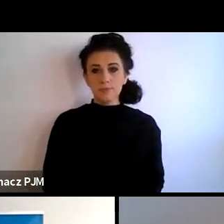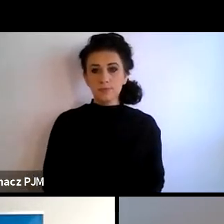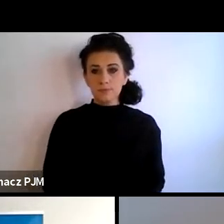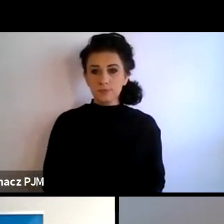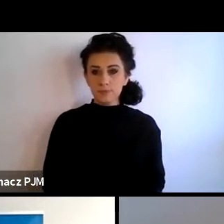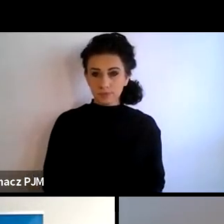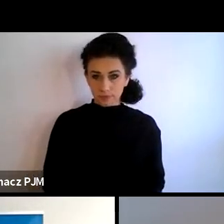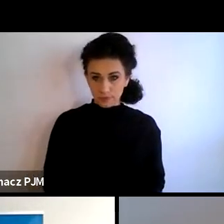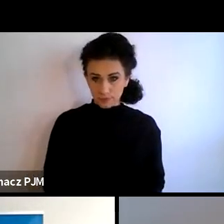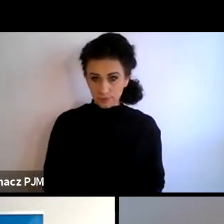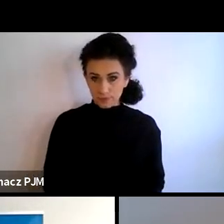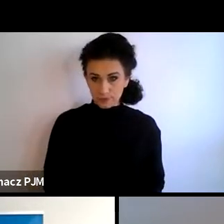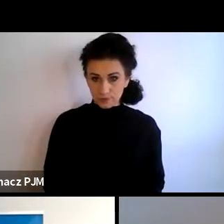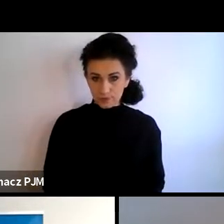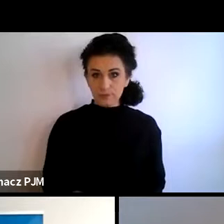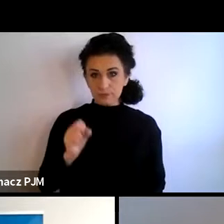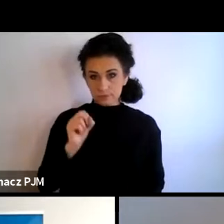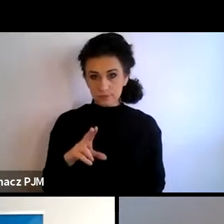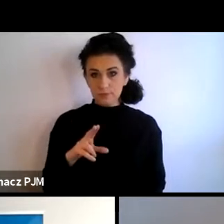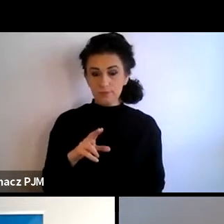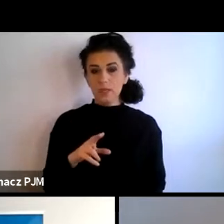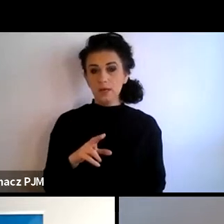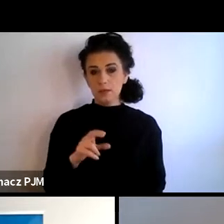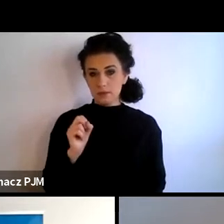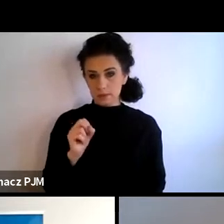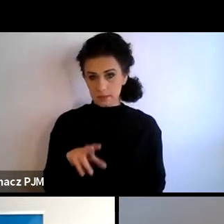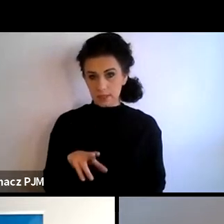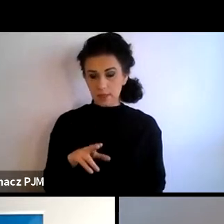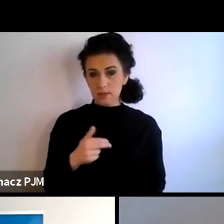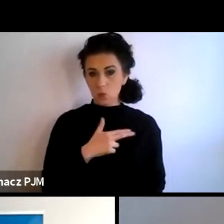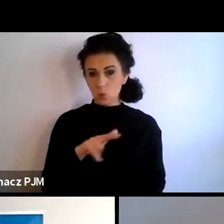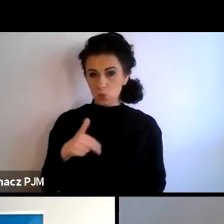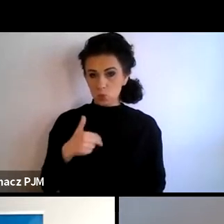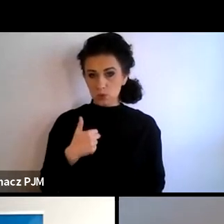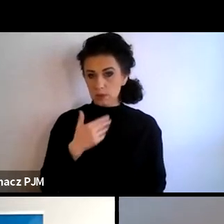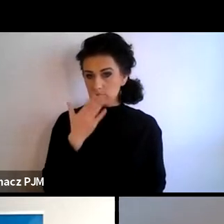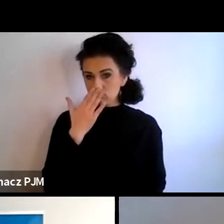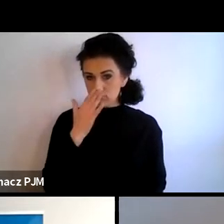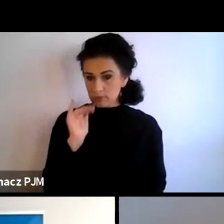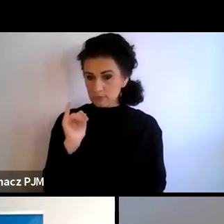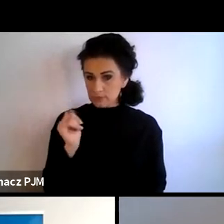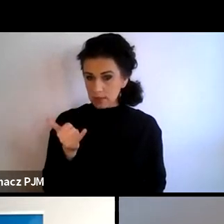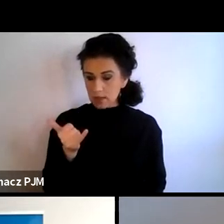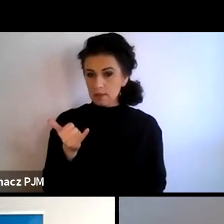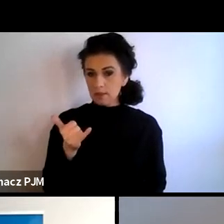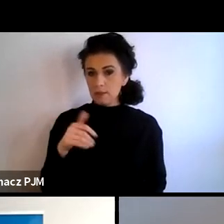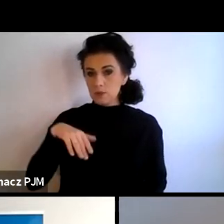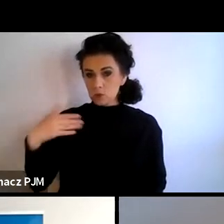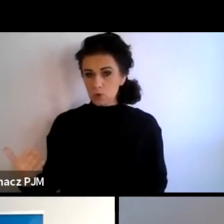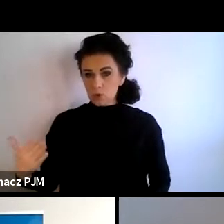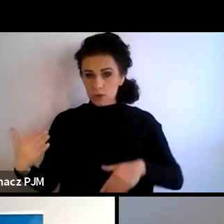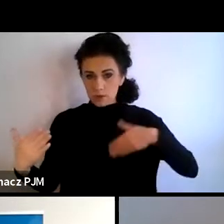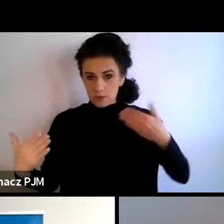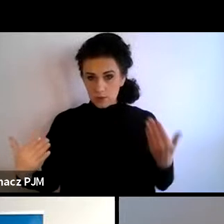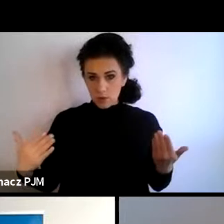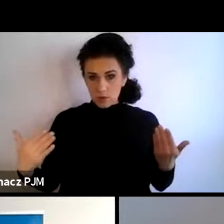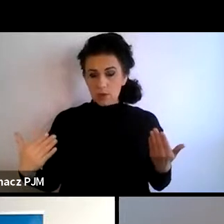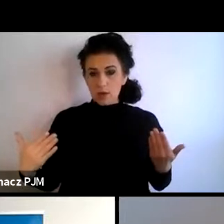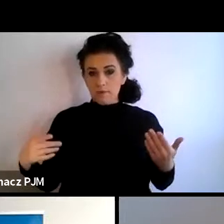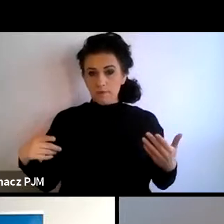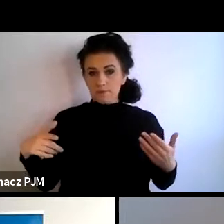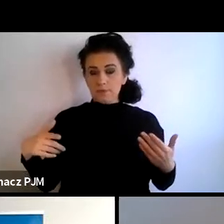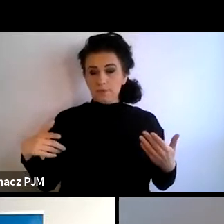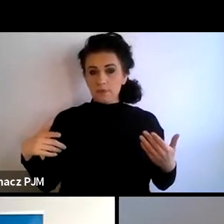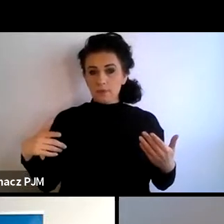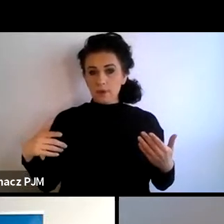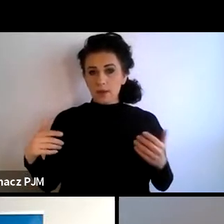Tak, zgadzam się z tym głosem. U nas to wygląda w ten sposób, że zasadniczo obydwie strony podają pewne preferencje